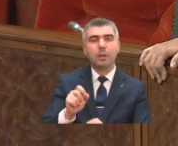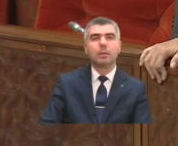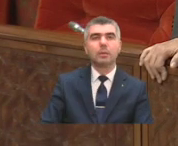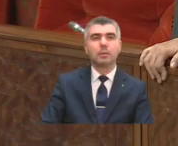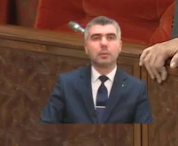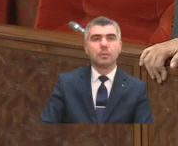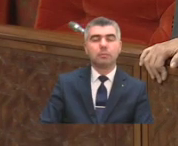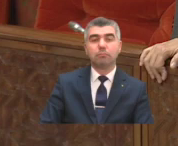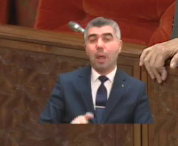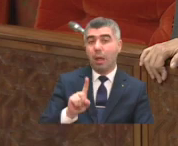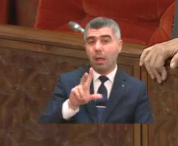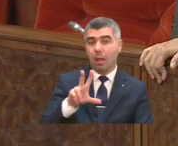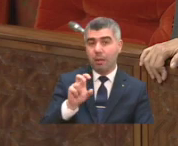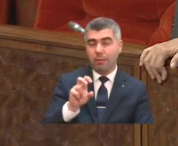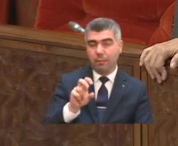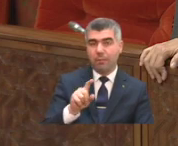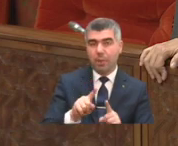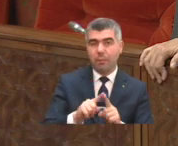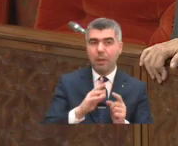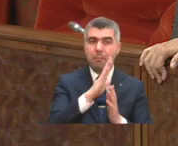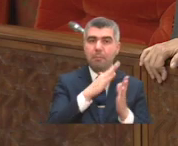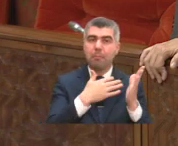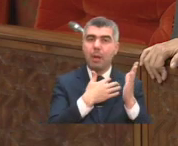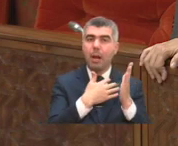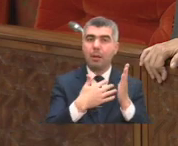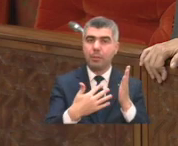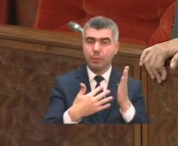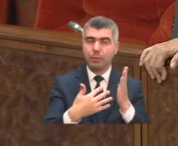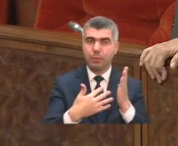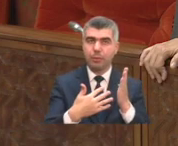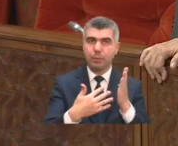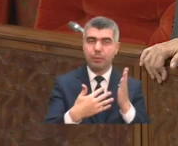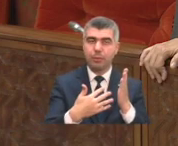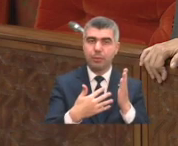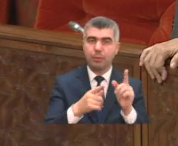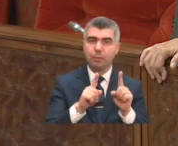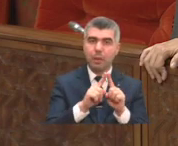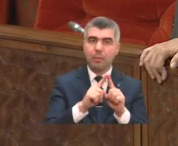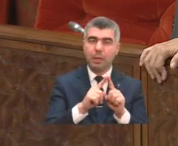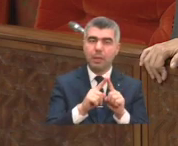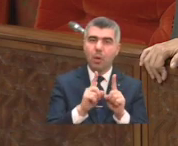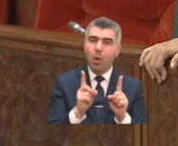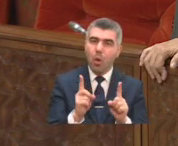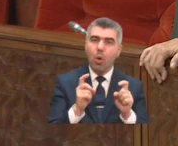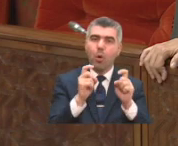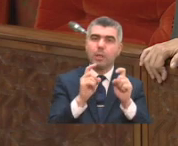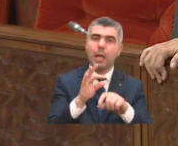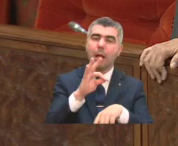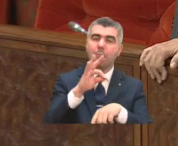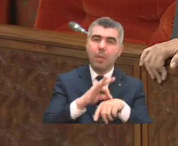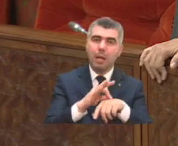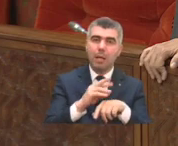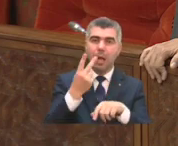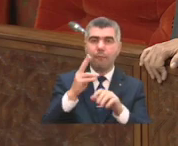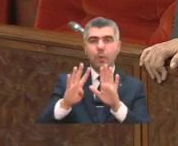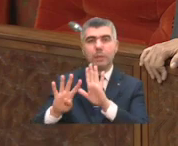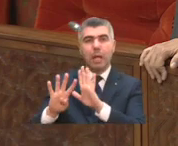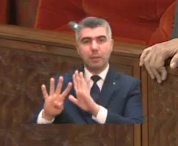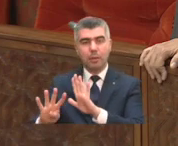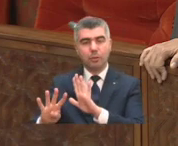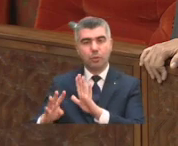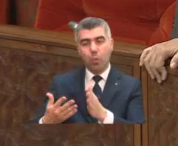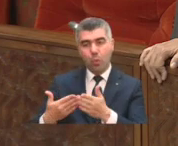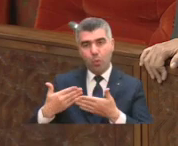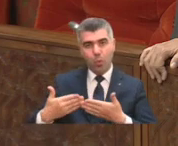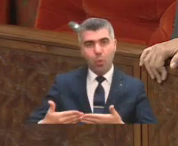كيف كتعرفوا أنه كاين واحد المخطط ديال برنامج ديال السرطان اللي كان عملنا فيه حتى 2019، واليوم اللي تجدد باش